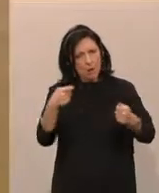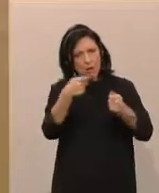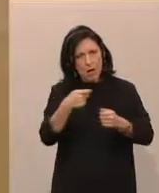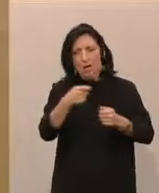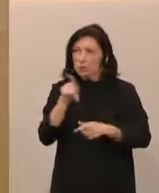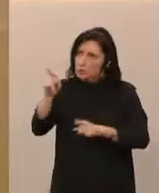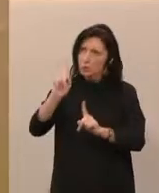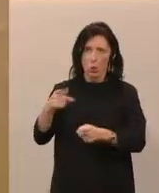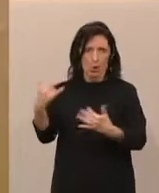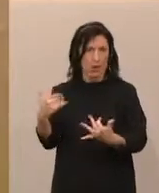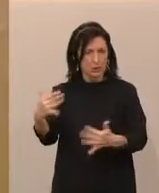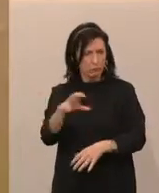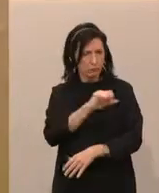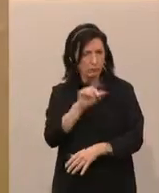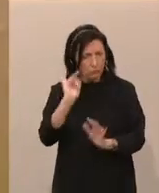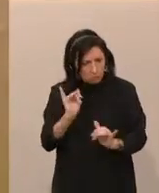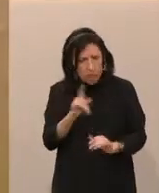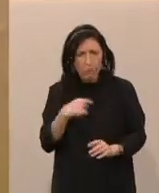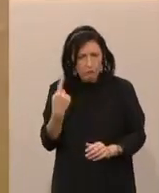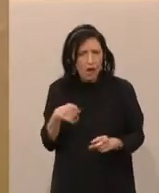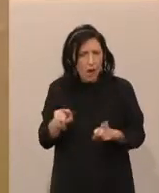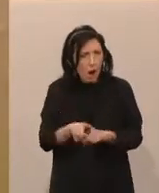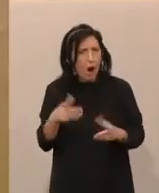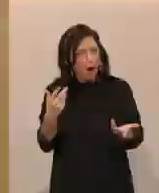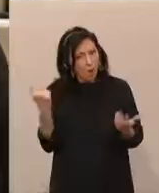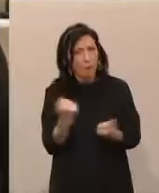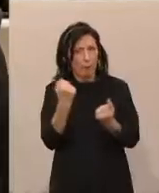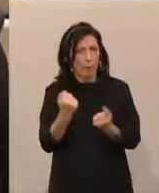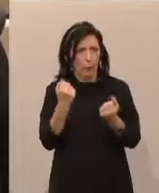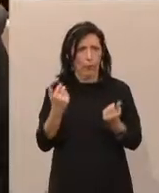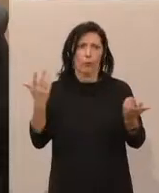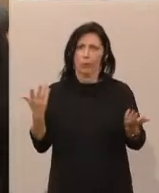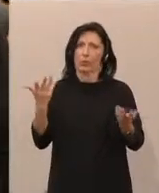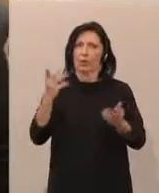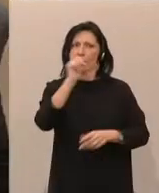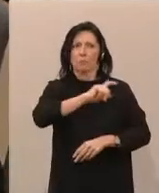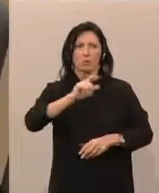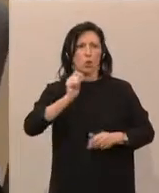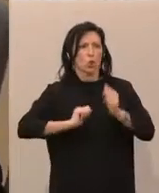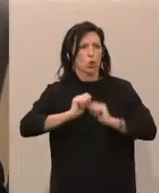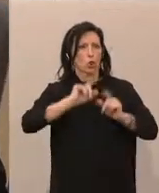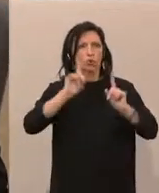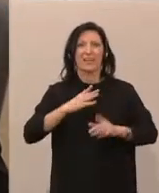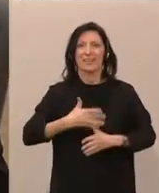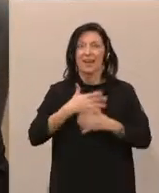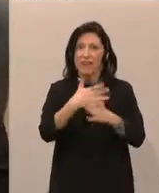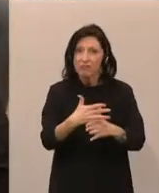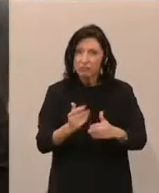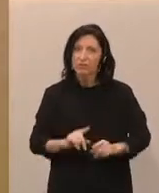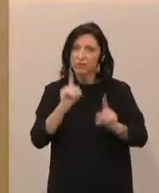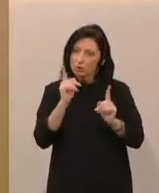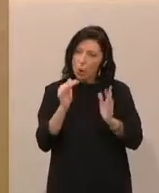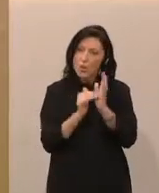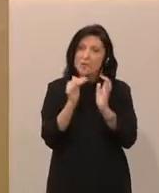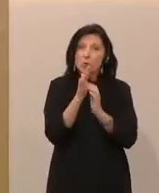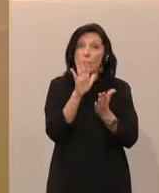und wir sorgen auch dafür dass die notstandshilfe ein teil des systems